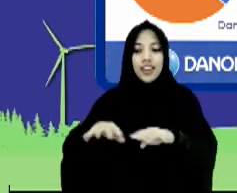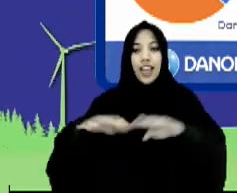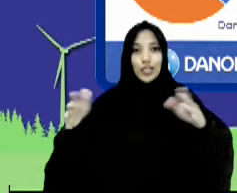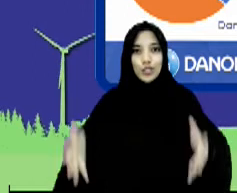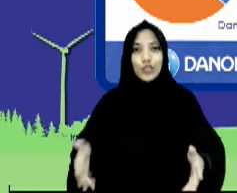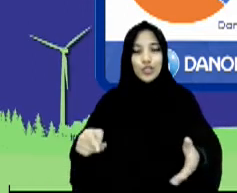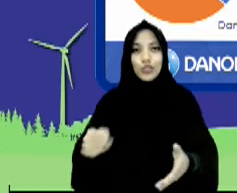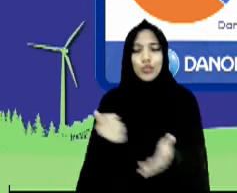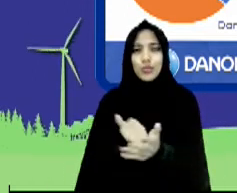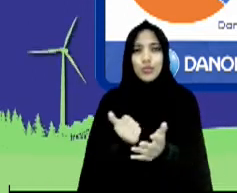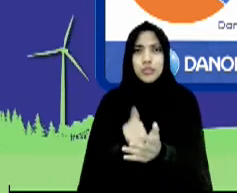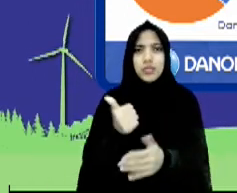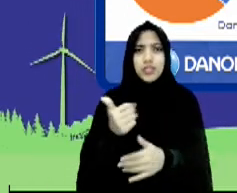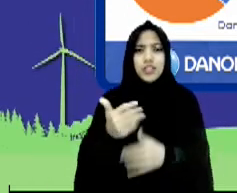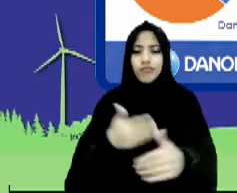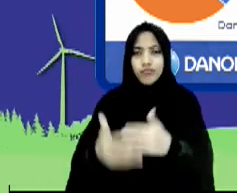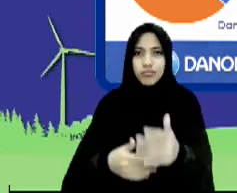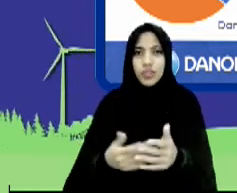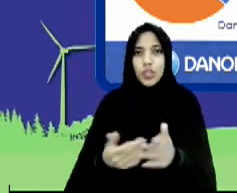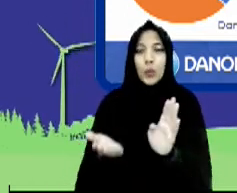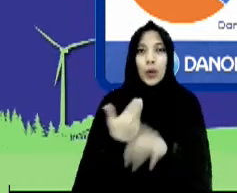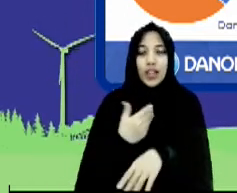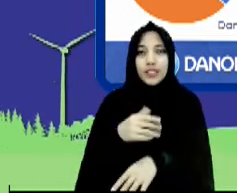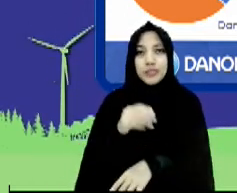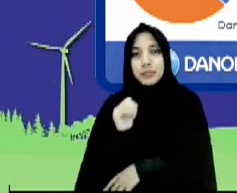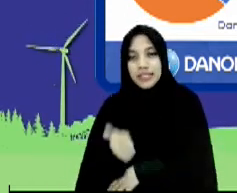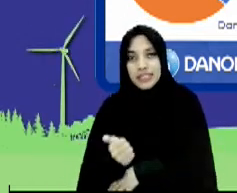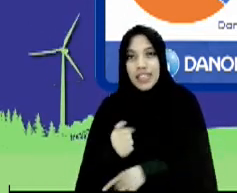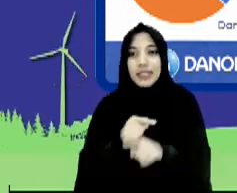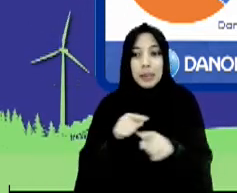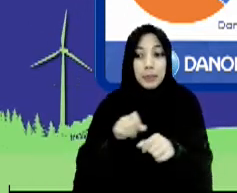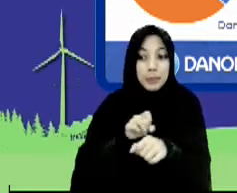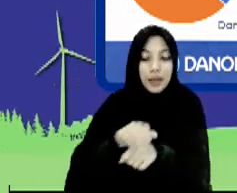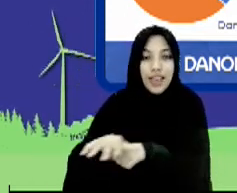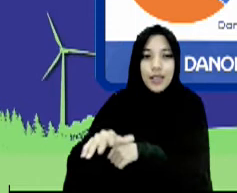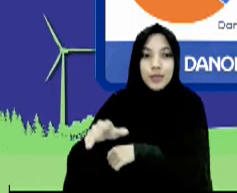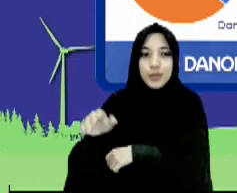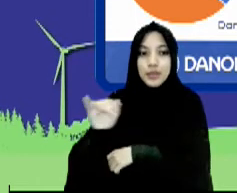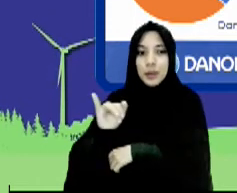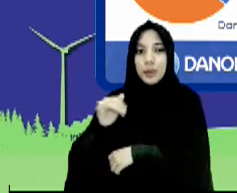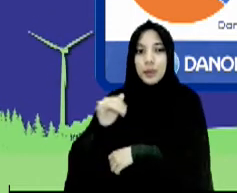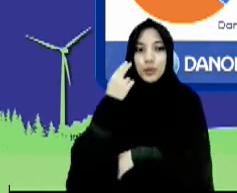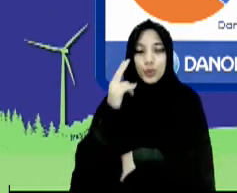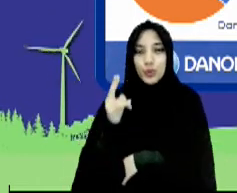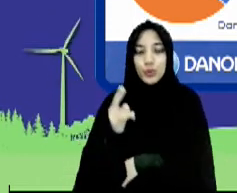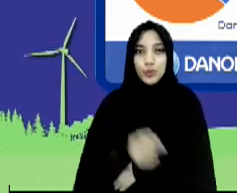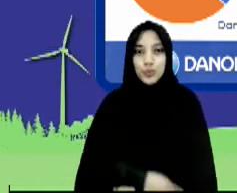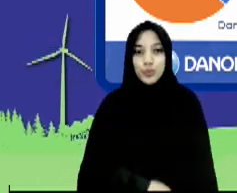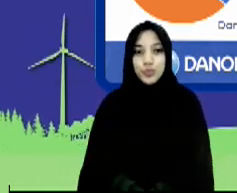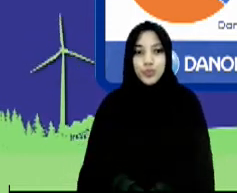tapi bukan hanya eh kita apa eh bukan hanya impact-nya ke ke apa namanya